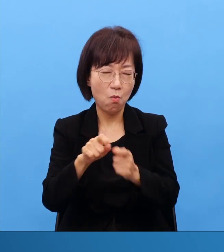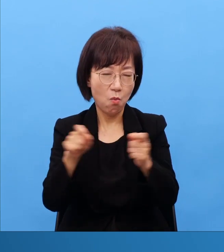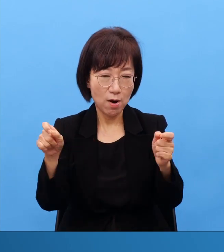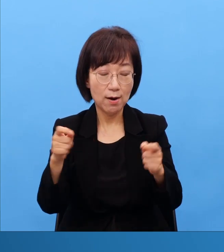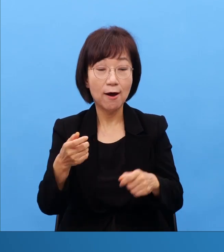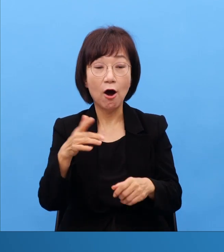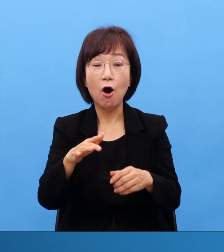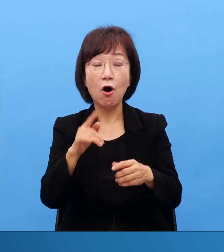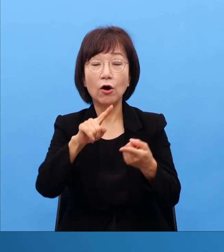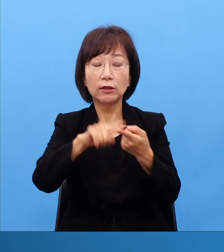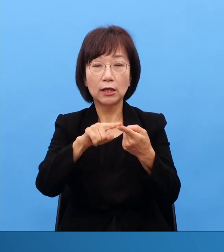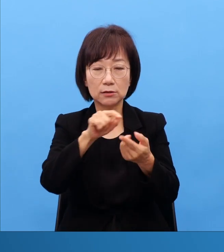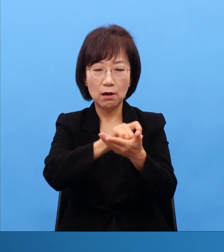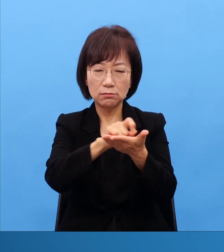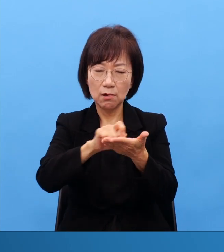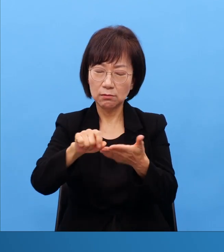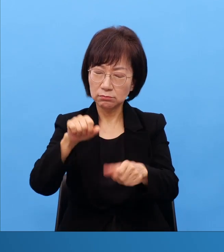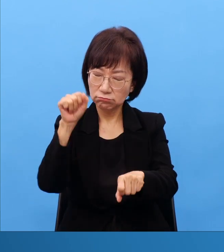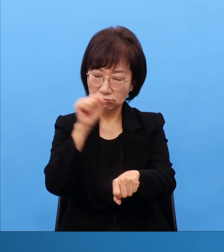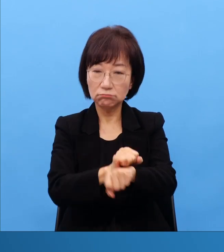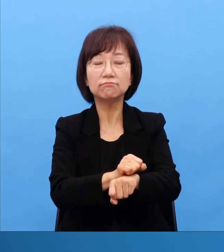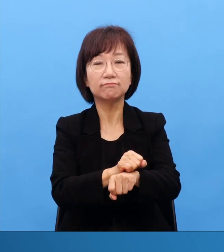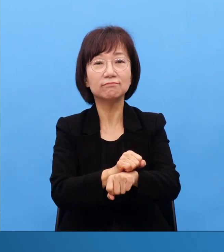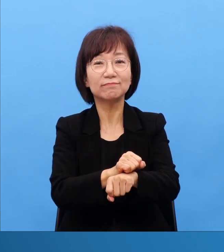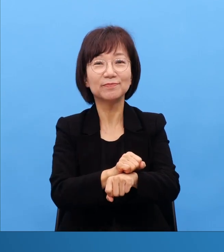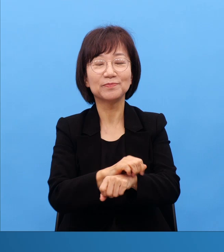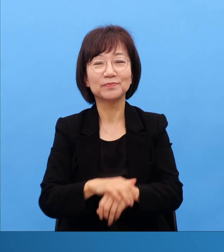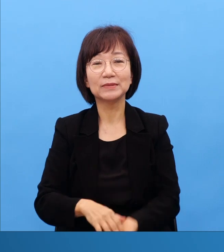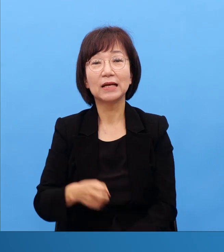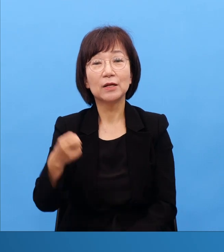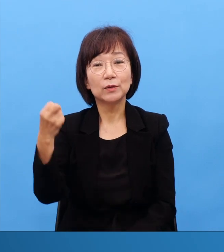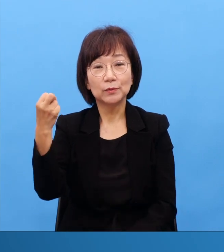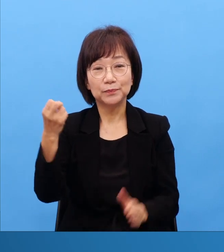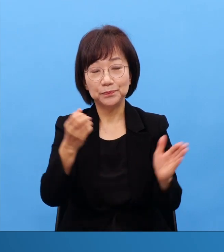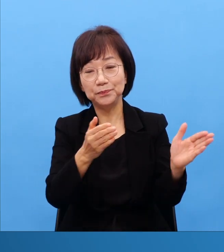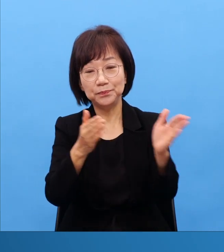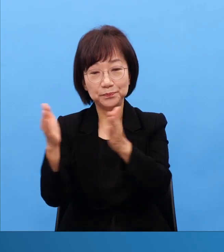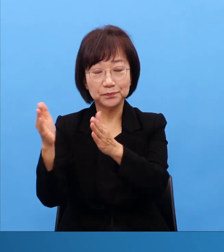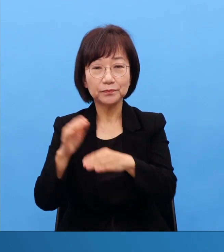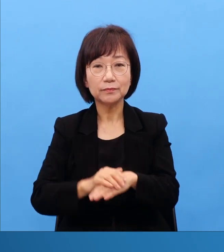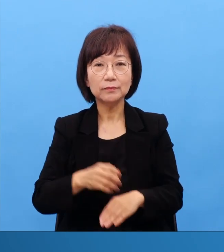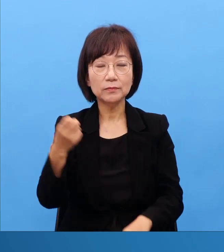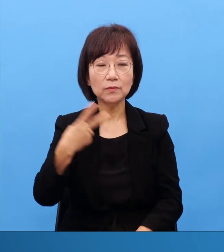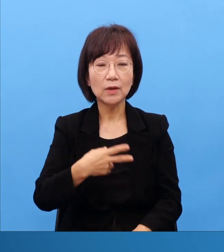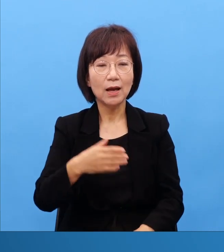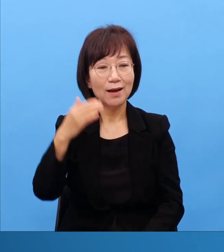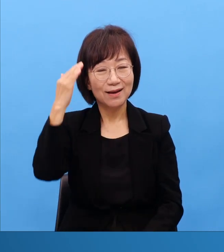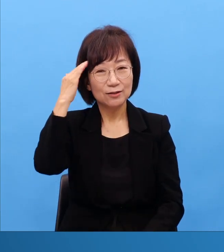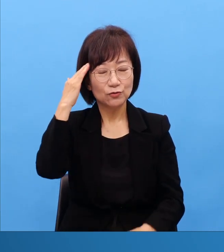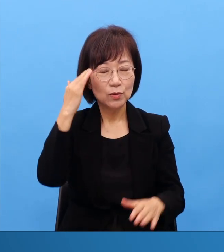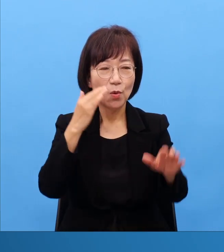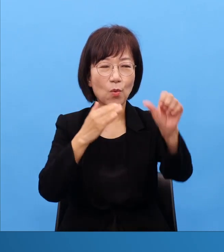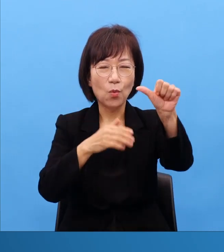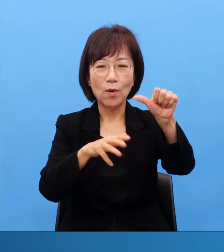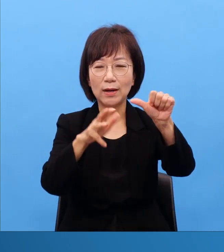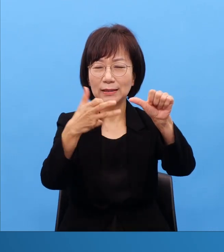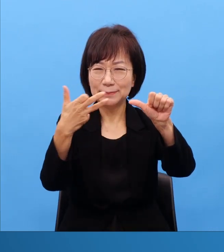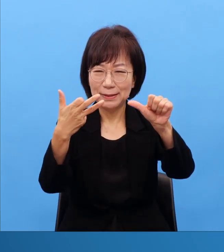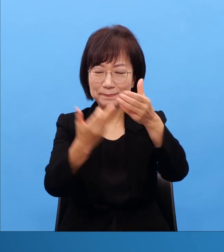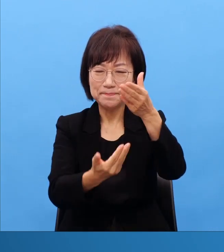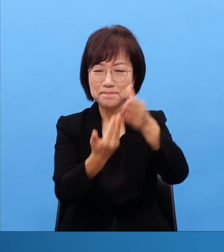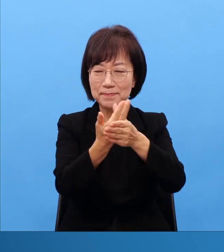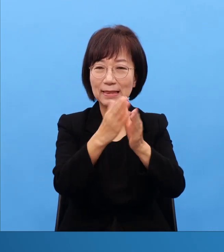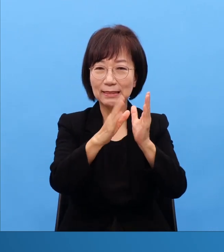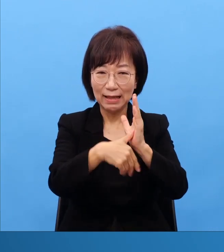우리나라에 말이죠. 5.18 때 말이죠. 막 거기서 같이 있던 친구들이 막 죽는 거. 이런 사건이 터질 거 아니에요.